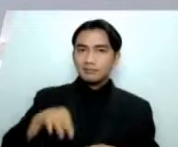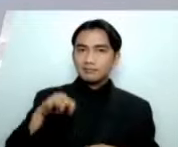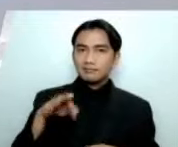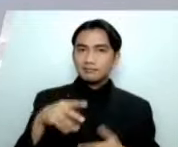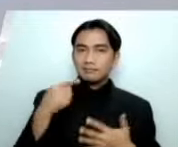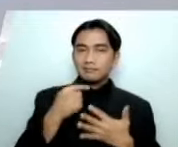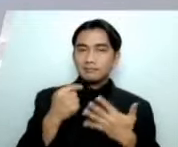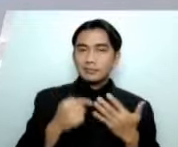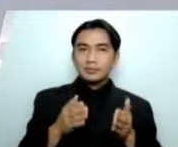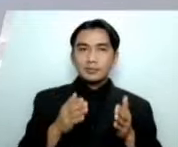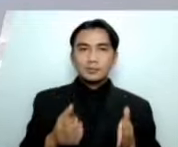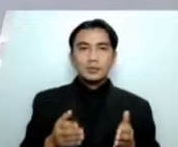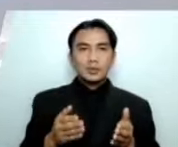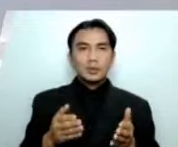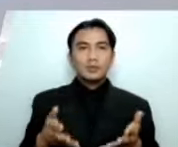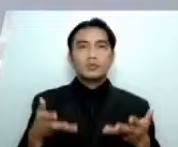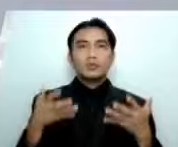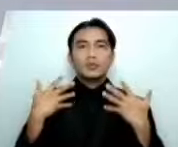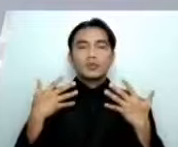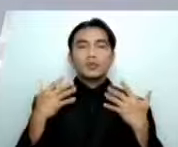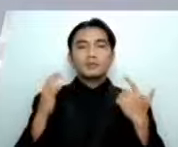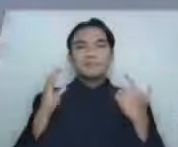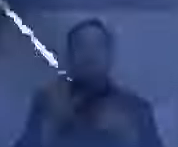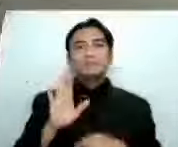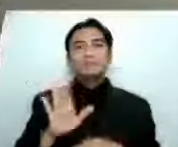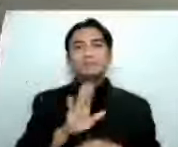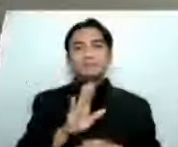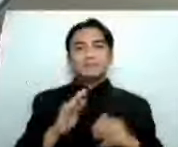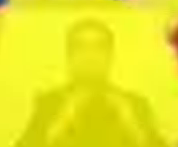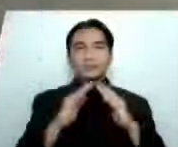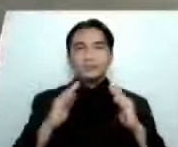tip talk ng experto sa report ni Von